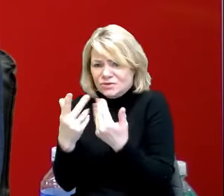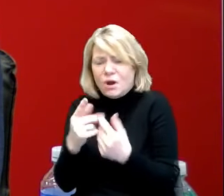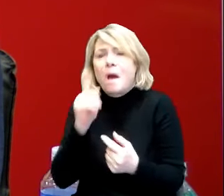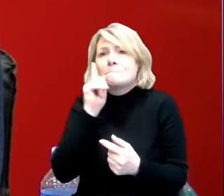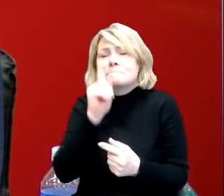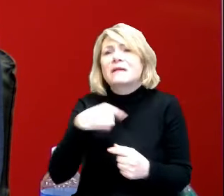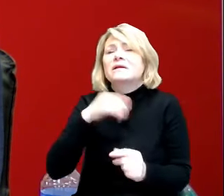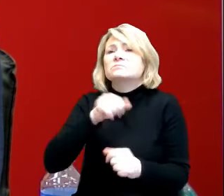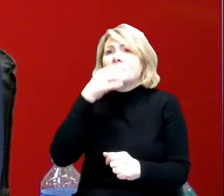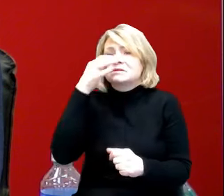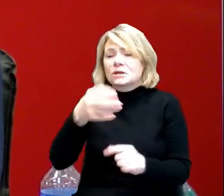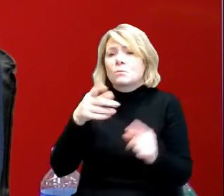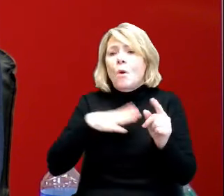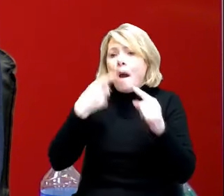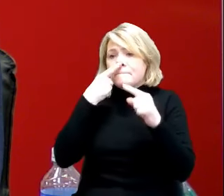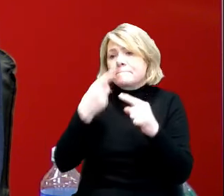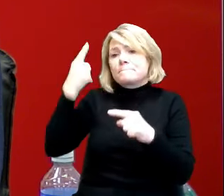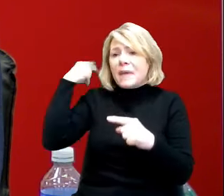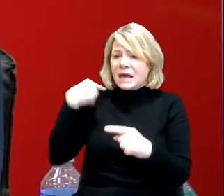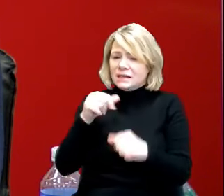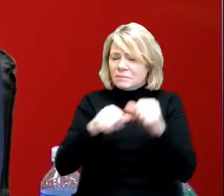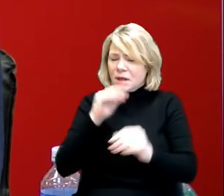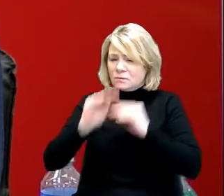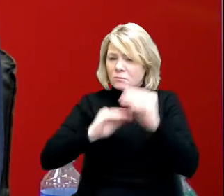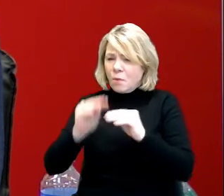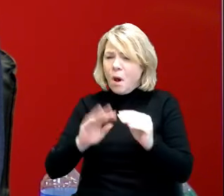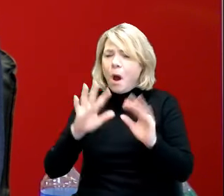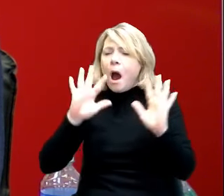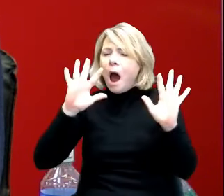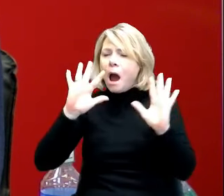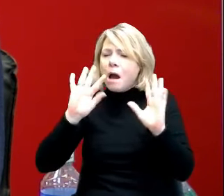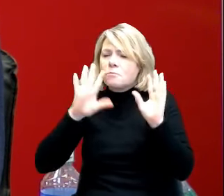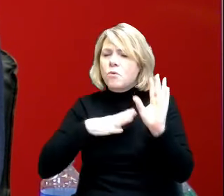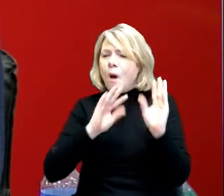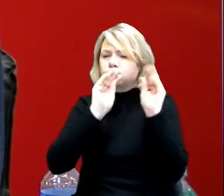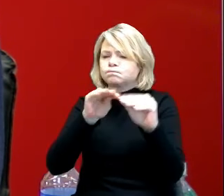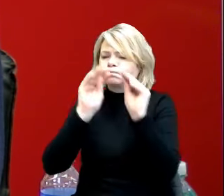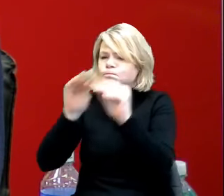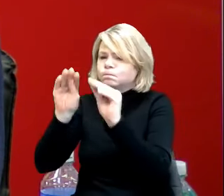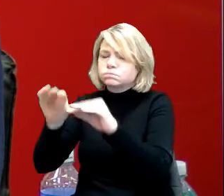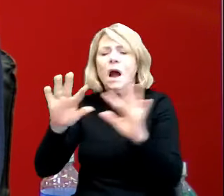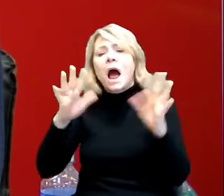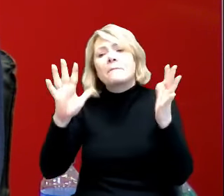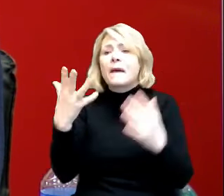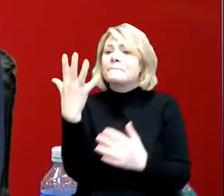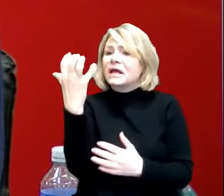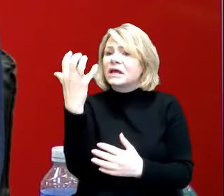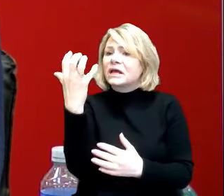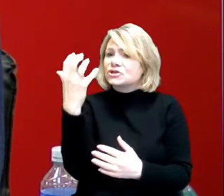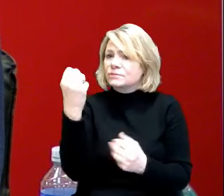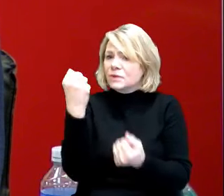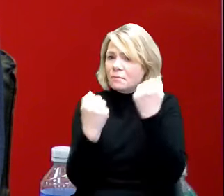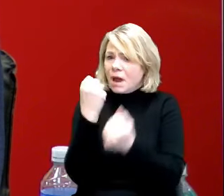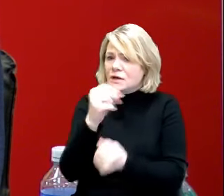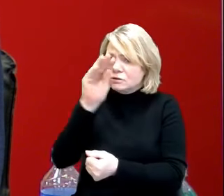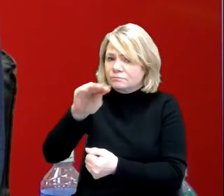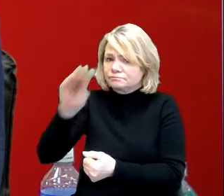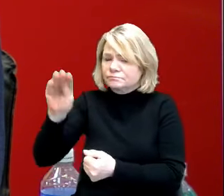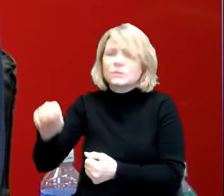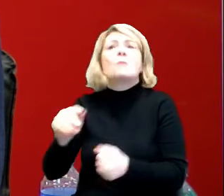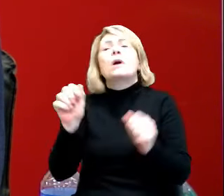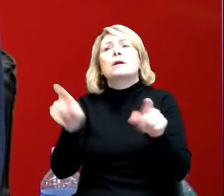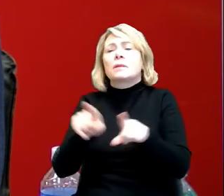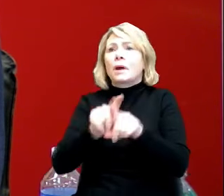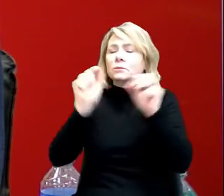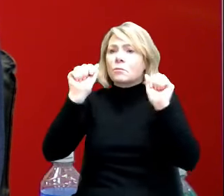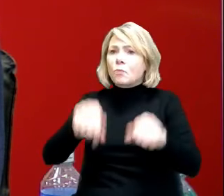įrengta apie 500 parkavimo vietų a galbūt reikėtų suskaičiuoti pavyzdžiui tokias vietas kurios